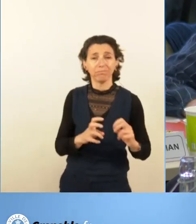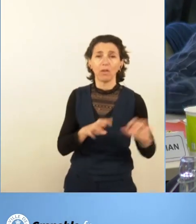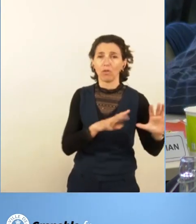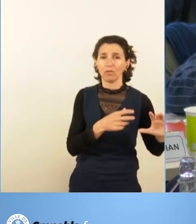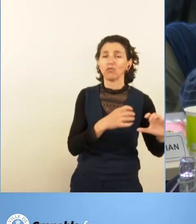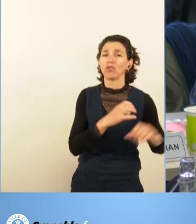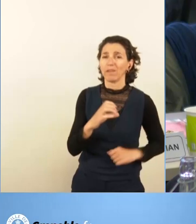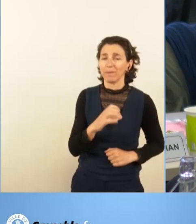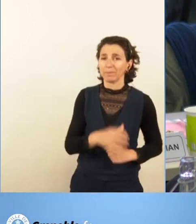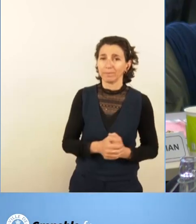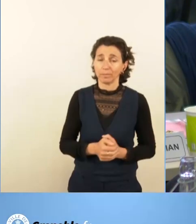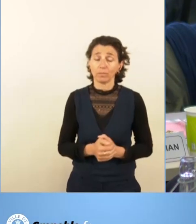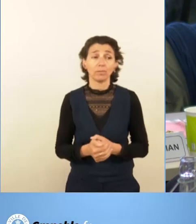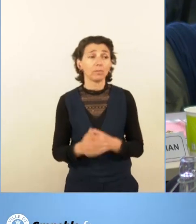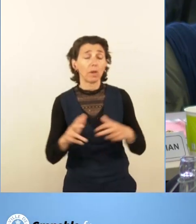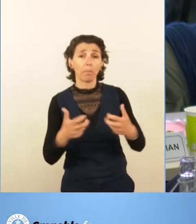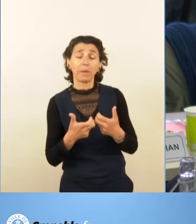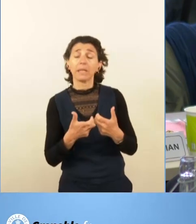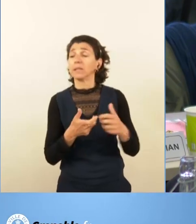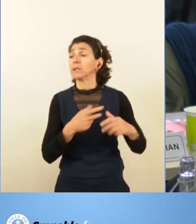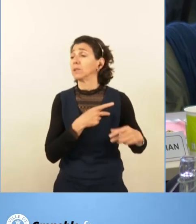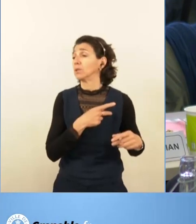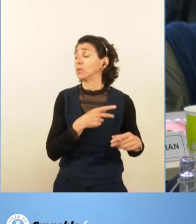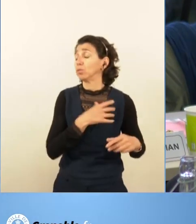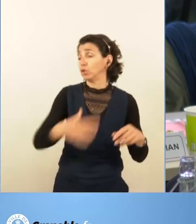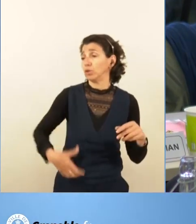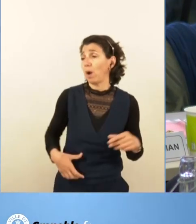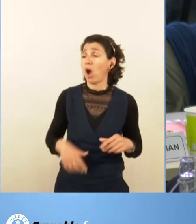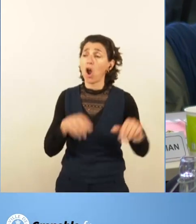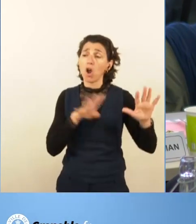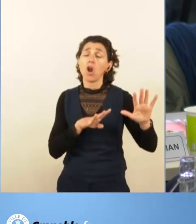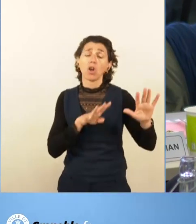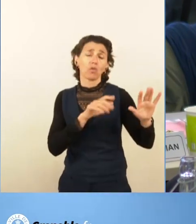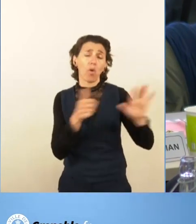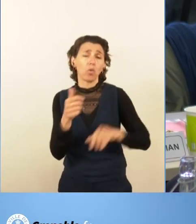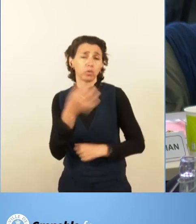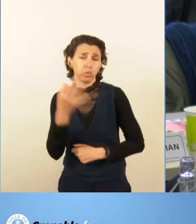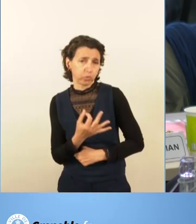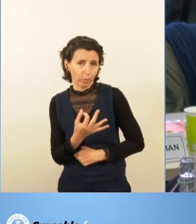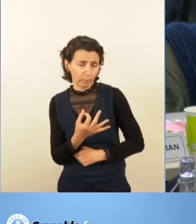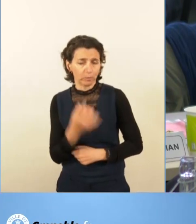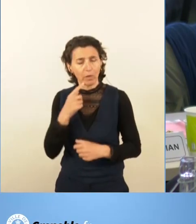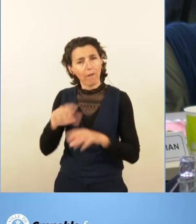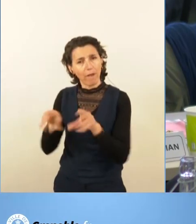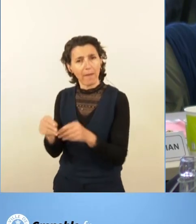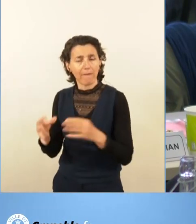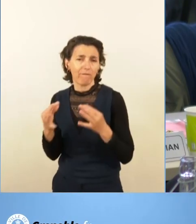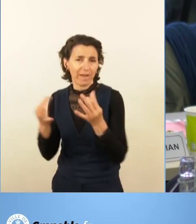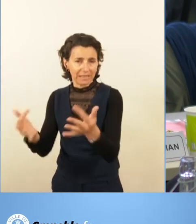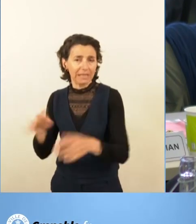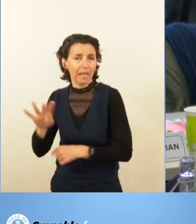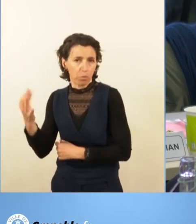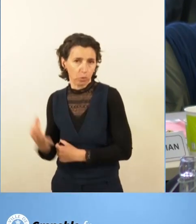a même 91% pour les plus fragiles le périscolaire du soir lui qui concerne deux heures